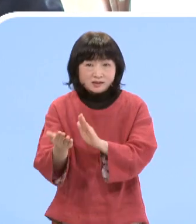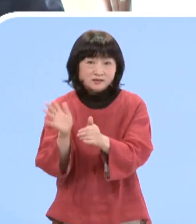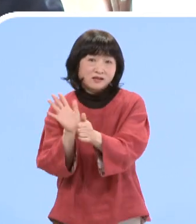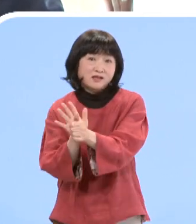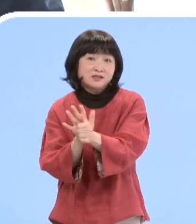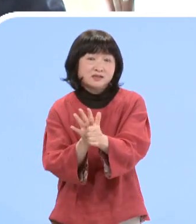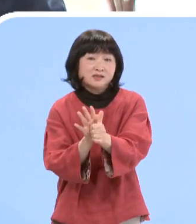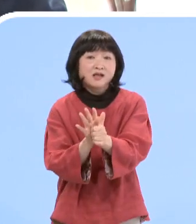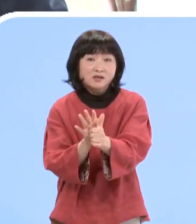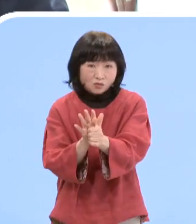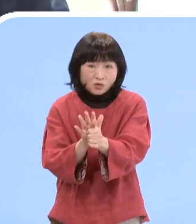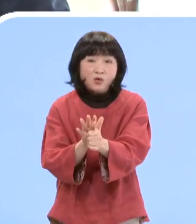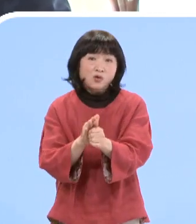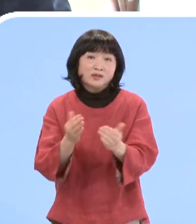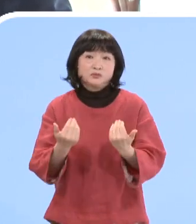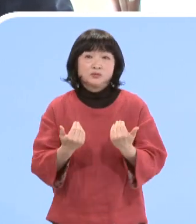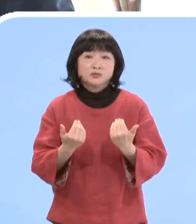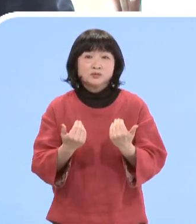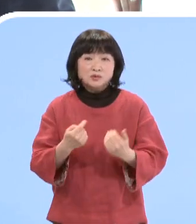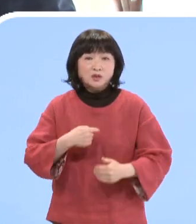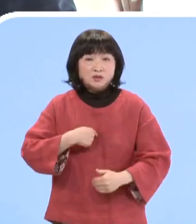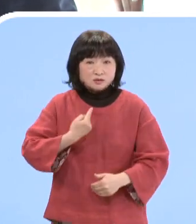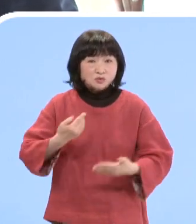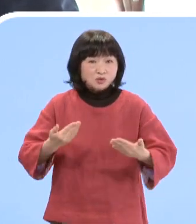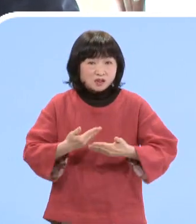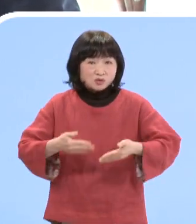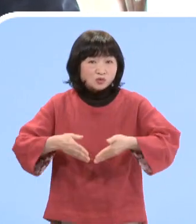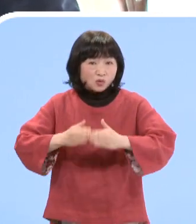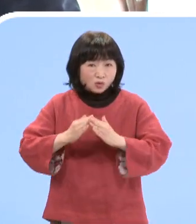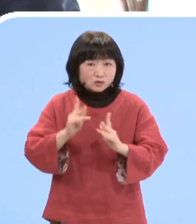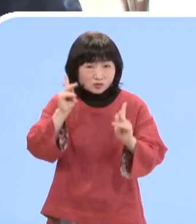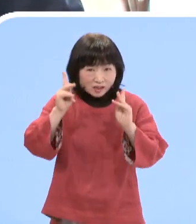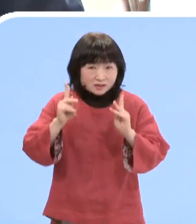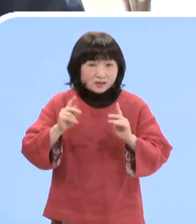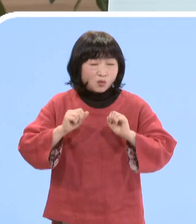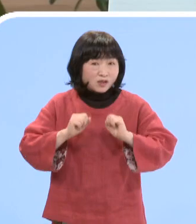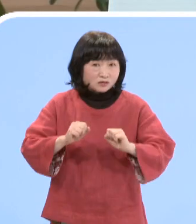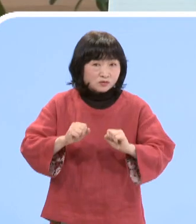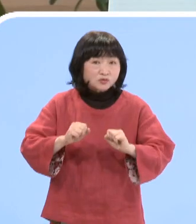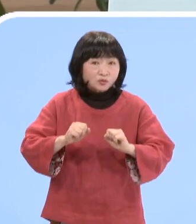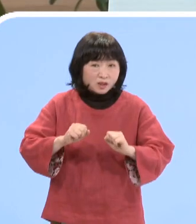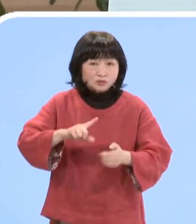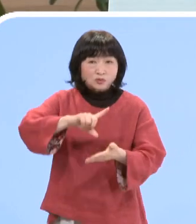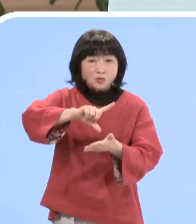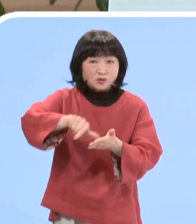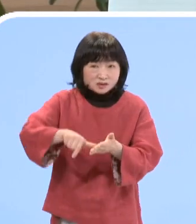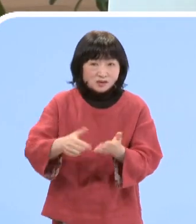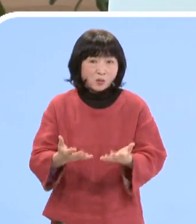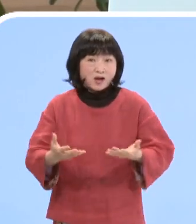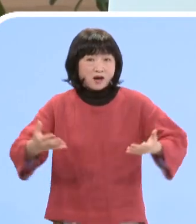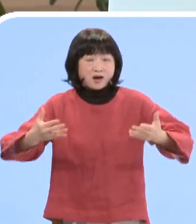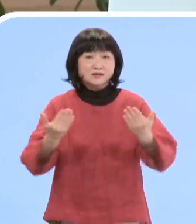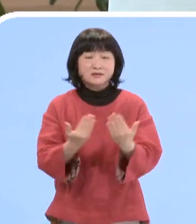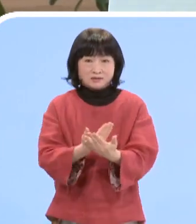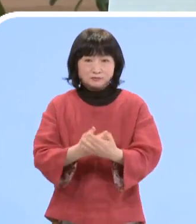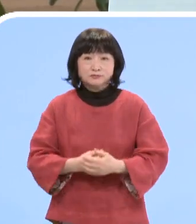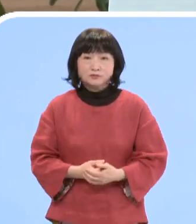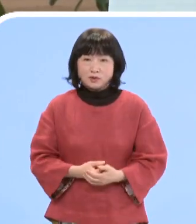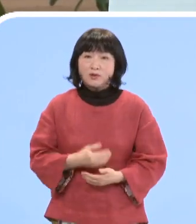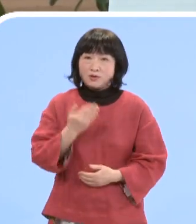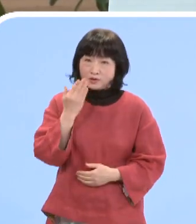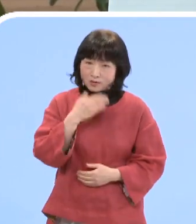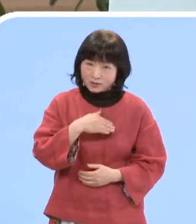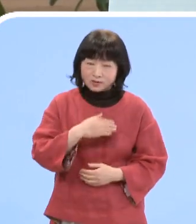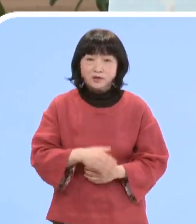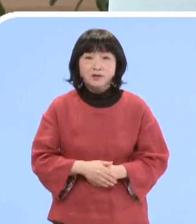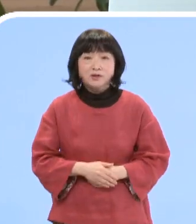している、事業を行っている人が出てくるとその地域活性化するんですよね。 あ、そういうものなんですね、はい、 それ